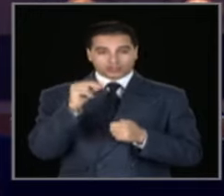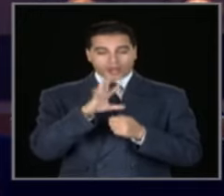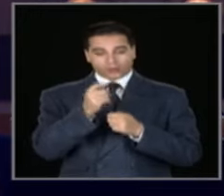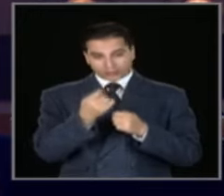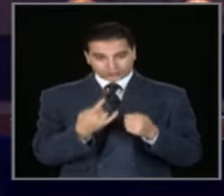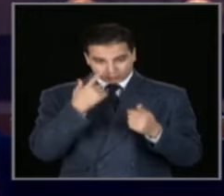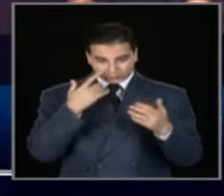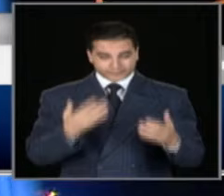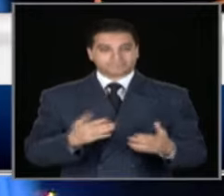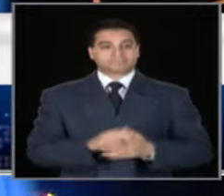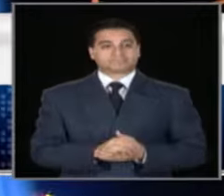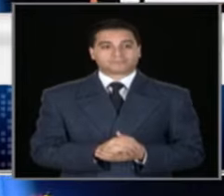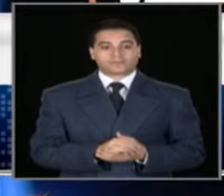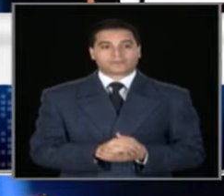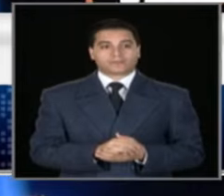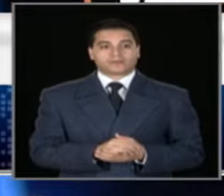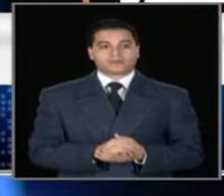او ناقص 10.